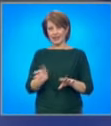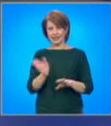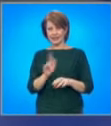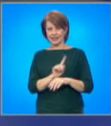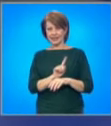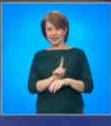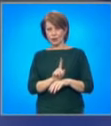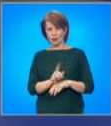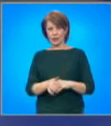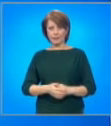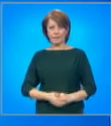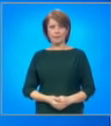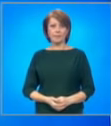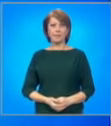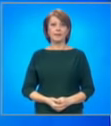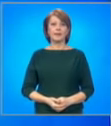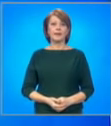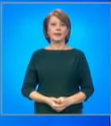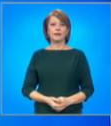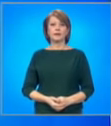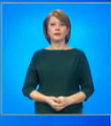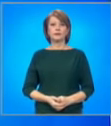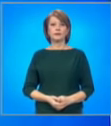секунди. Ефира ни. Приятна вечер.